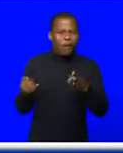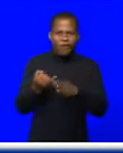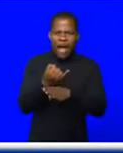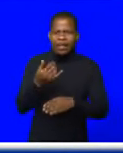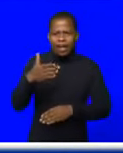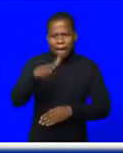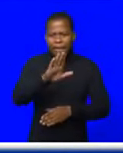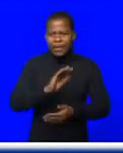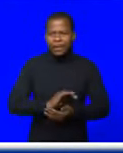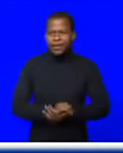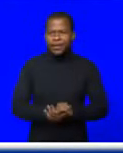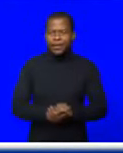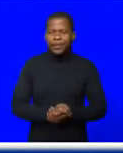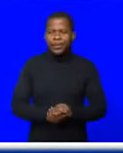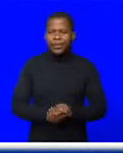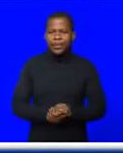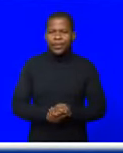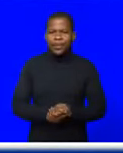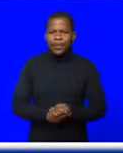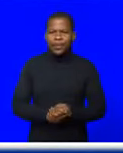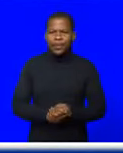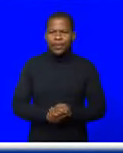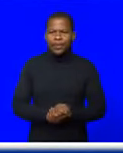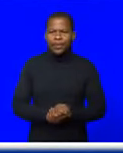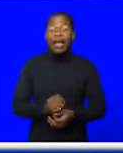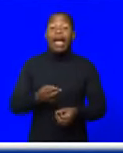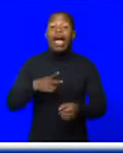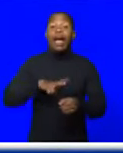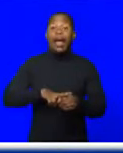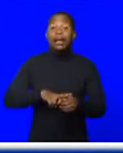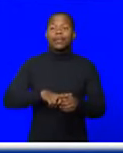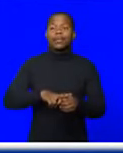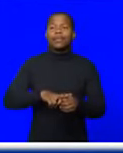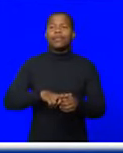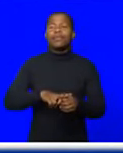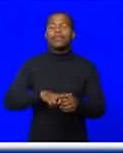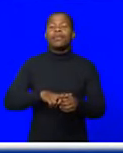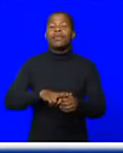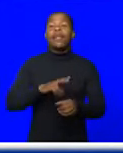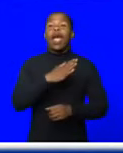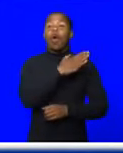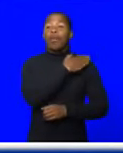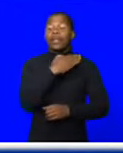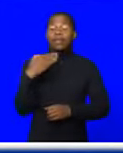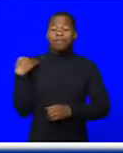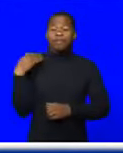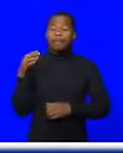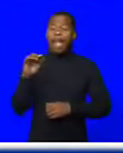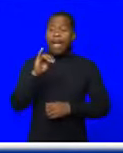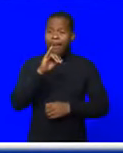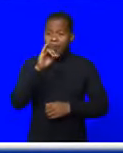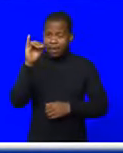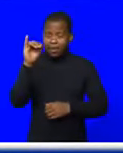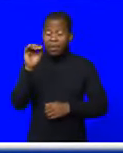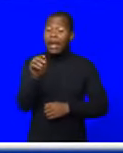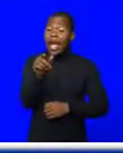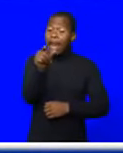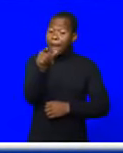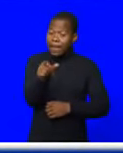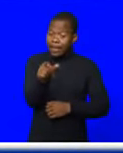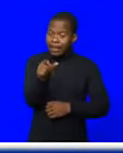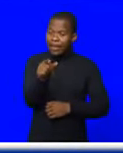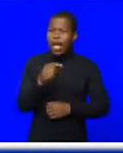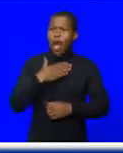imvune ngosi basibukele into kwekuthi lo muntu acalwa ahlolwe lela chamuka khona ukuthi i-impact yakhe on